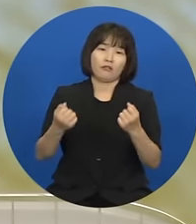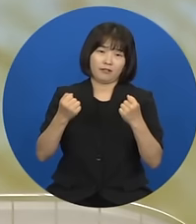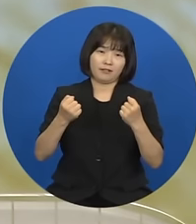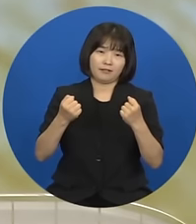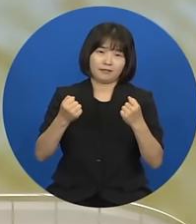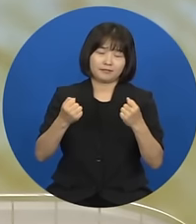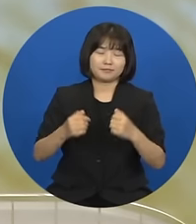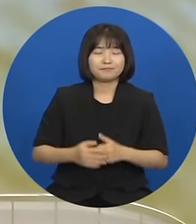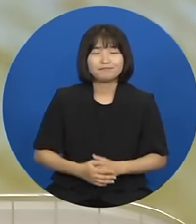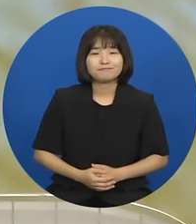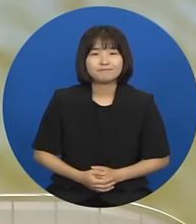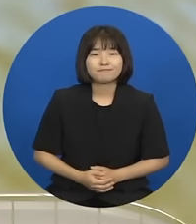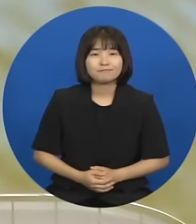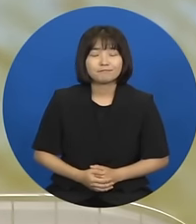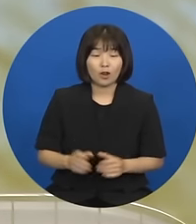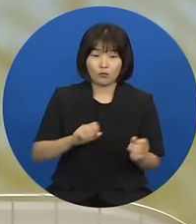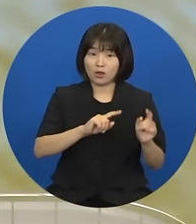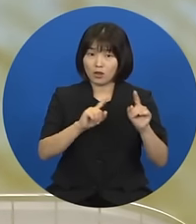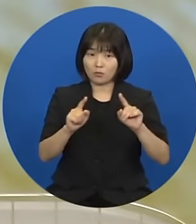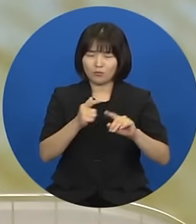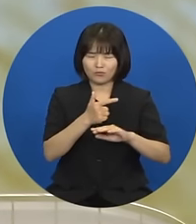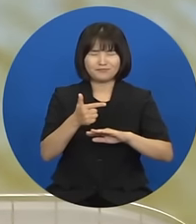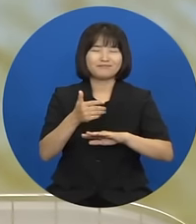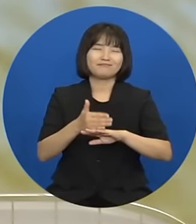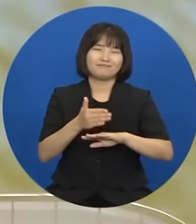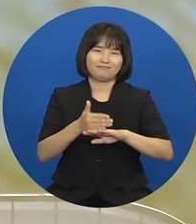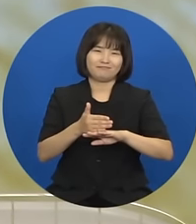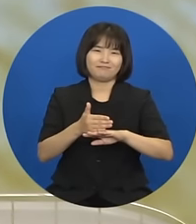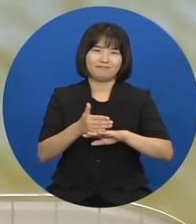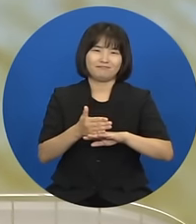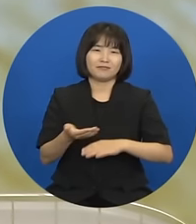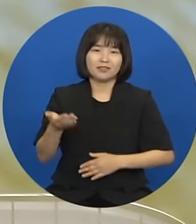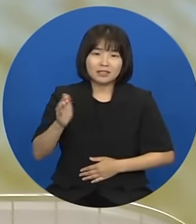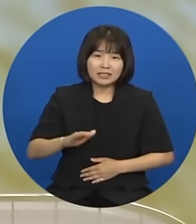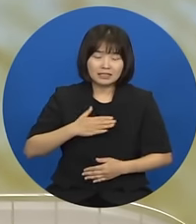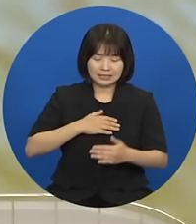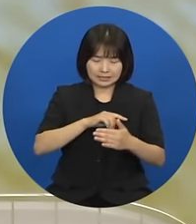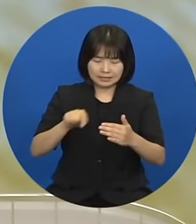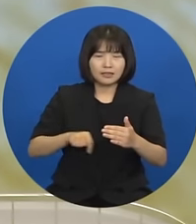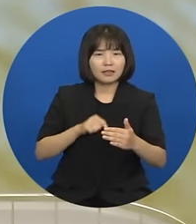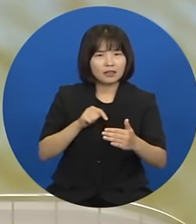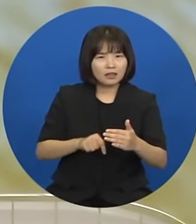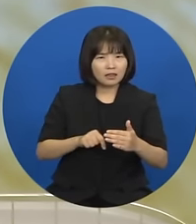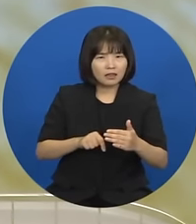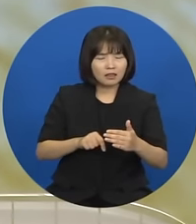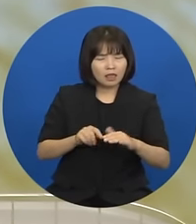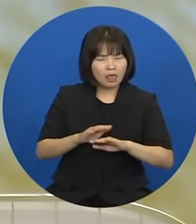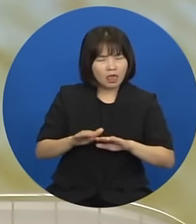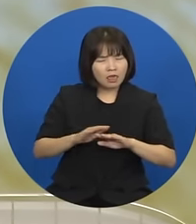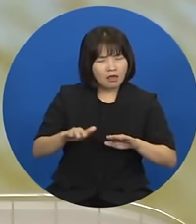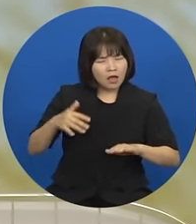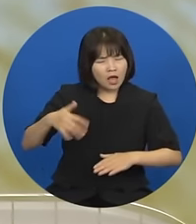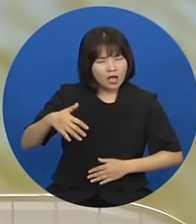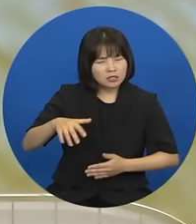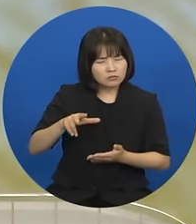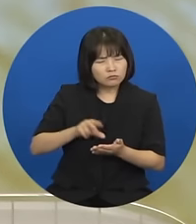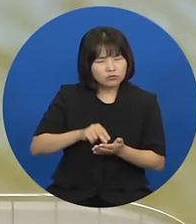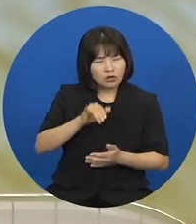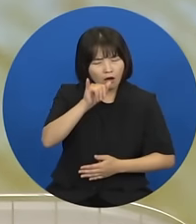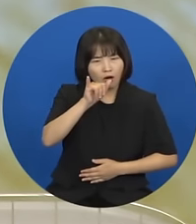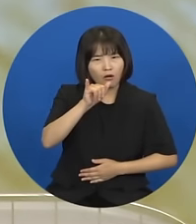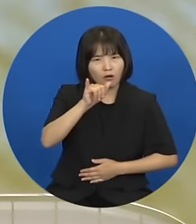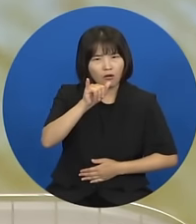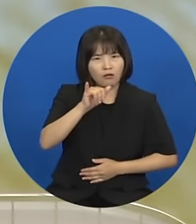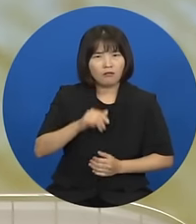계십니다. 회복에는 감사했어요. 그런데 제 안에는 여전히 해결되지 않는 문제가